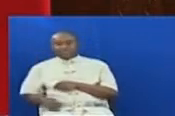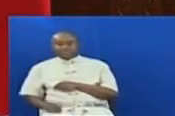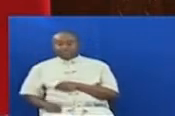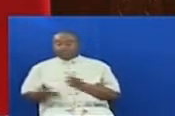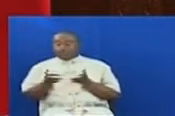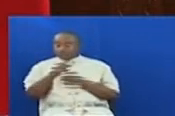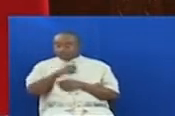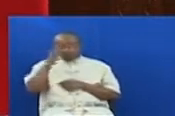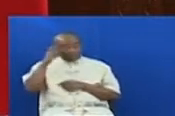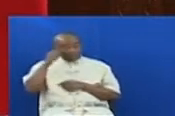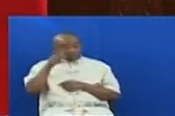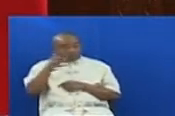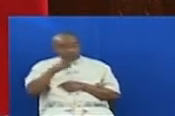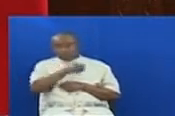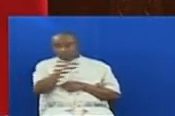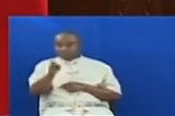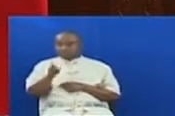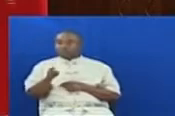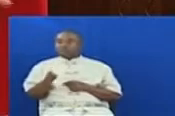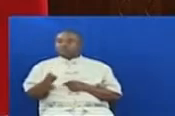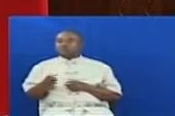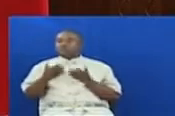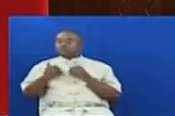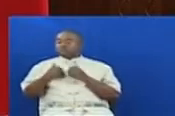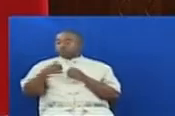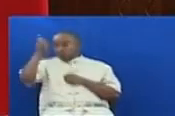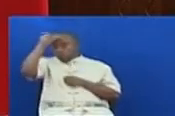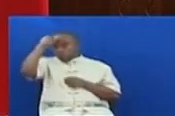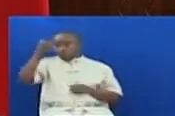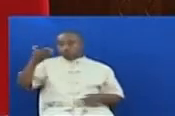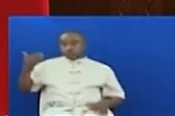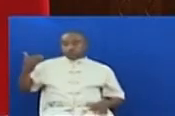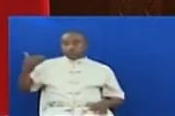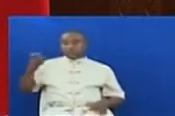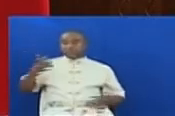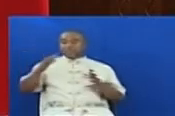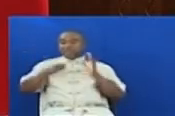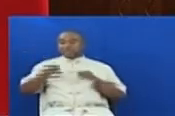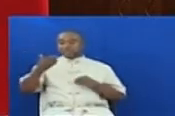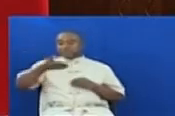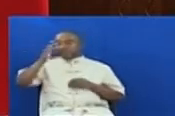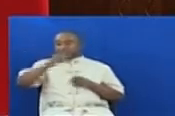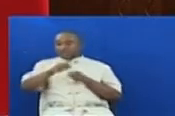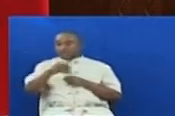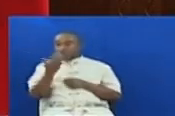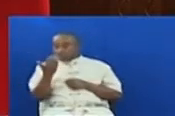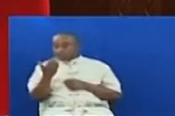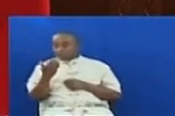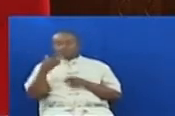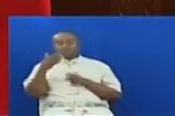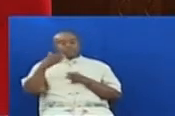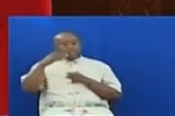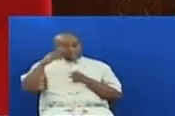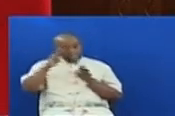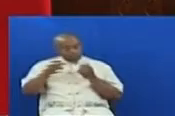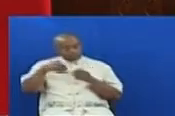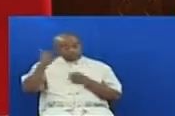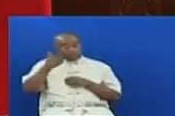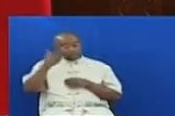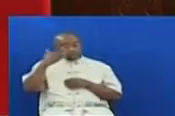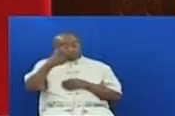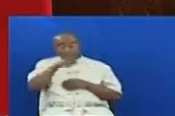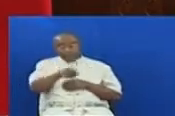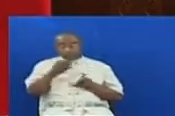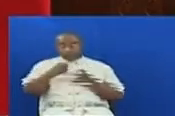waliona kuna hiyo haja na kutokana na records za huko nyuma. Kwa ni vizuri na serikali hii ya awamu ya tano na itakayokuja baada ya hii mfikiri kwa